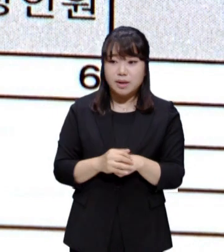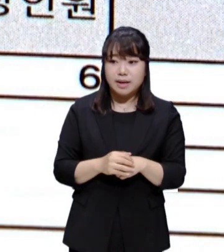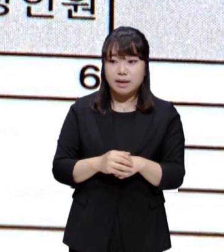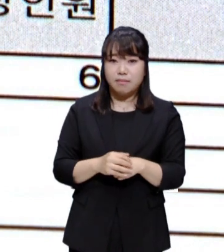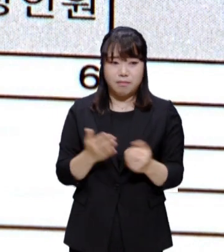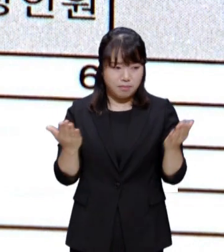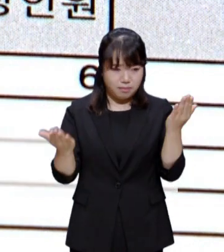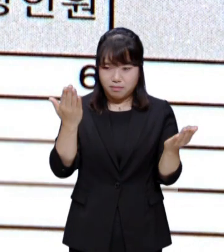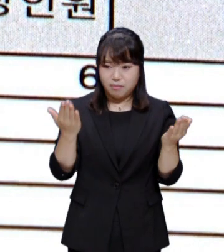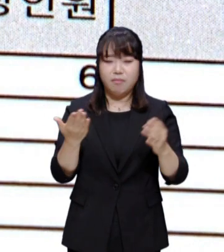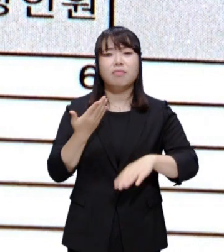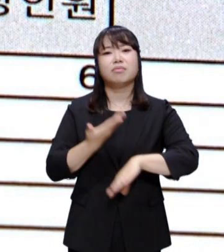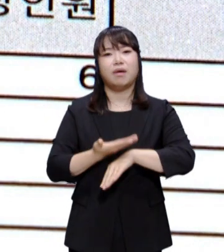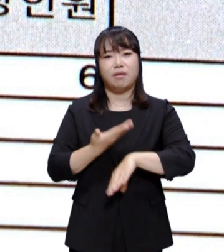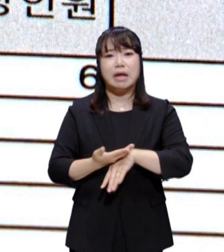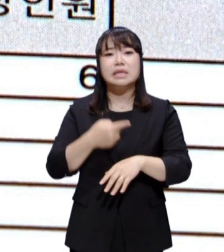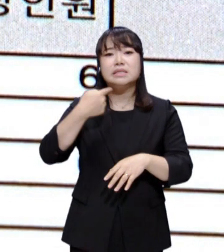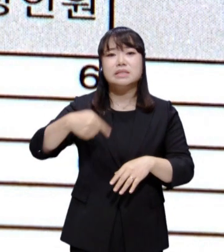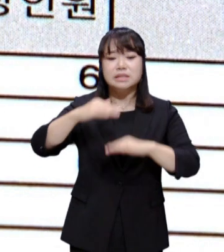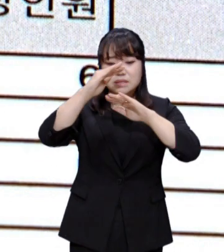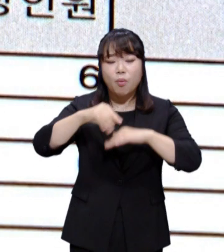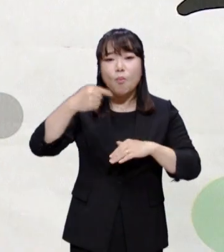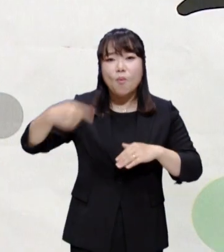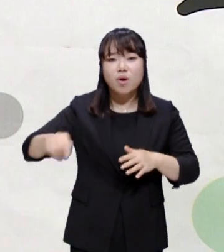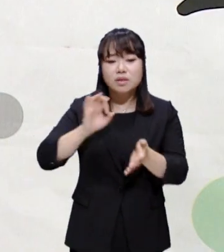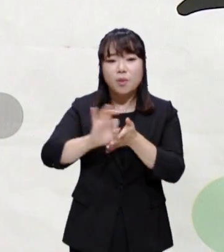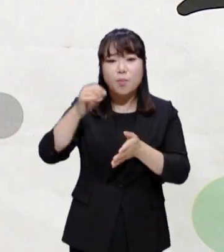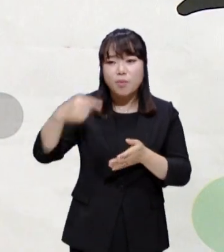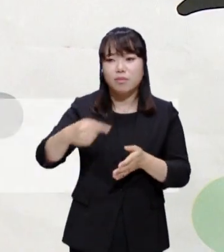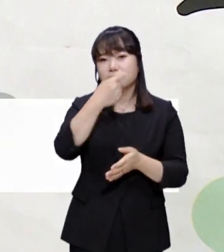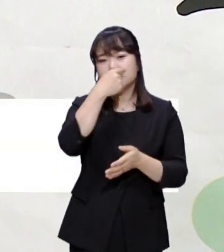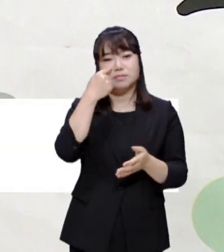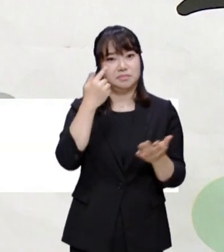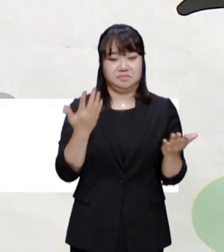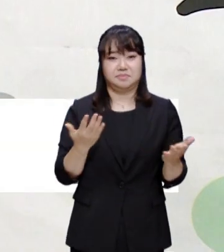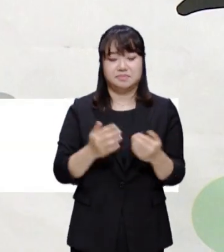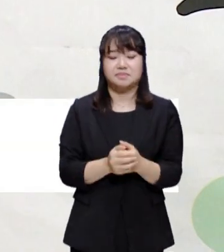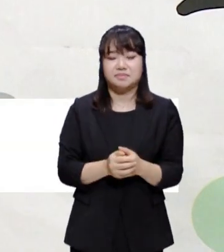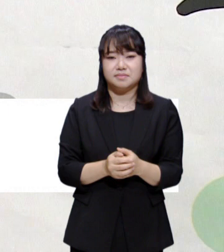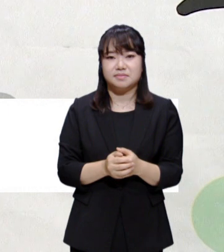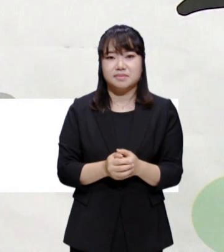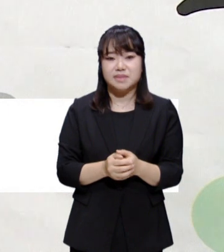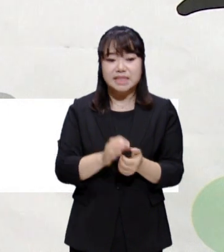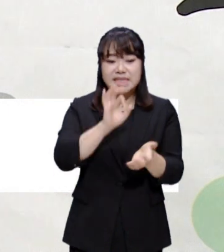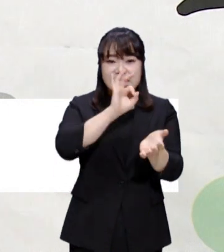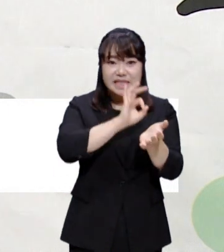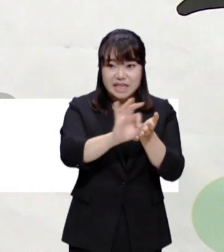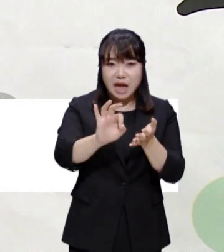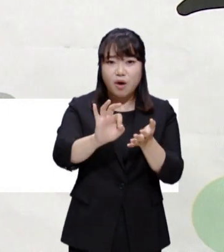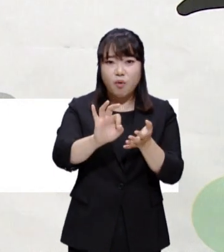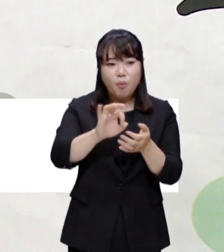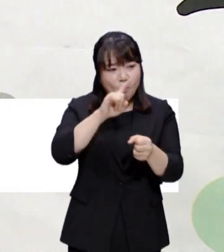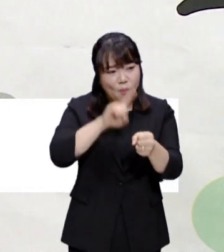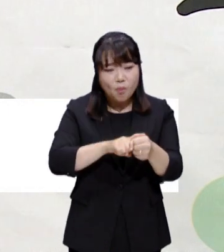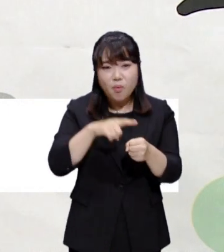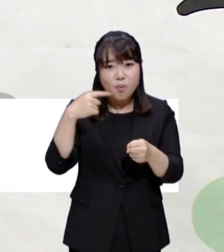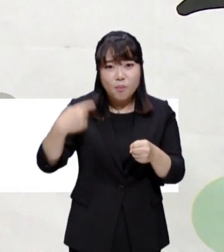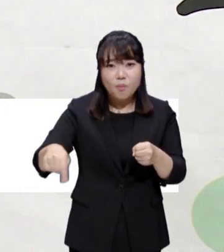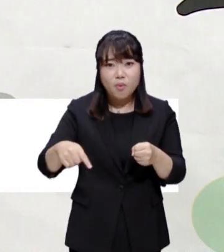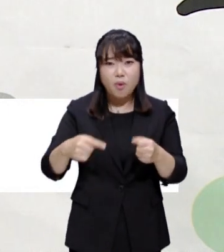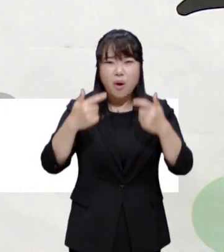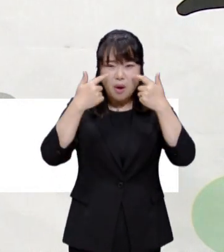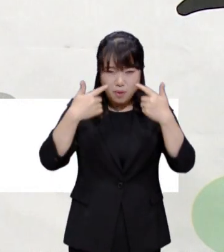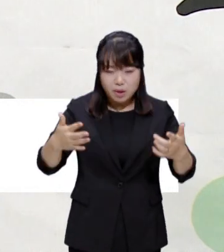가장 큰 차이를 보이는 대목입니다. 일단 업무 추진비의 사용 용도를 좀 명확하게 먼저